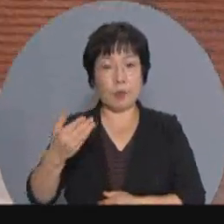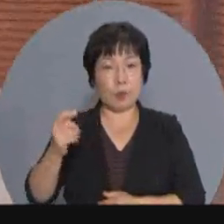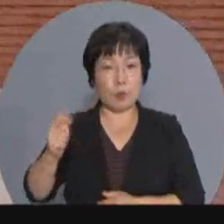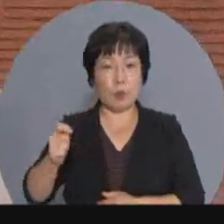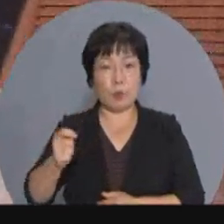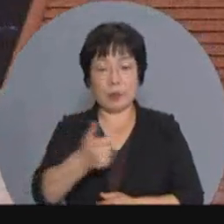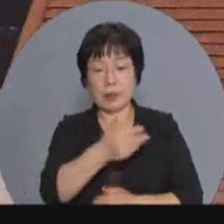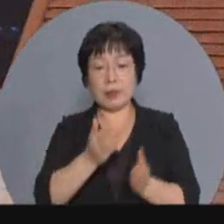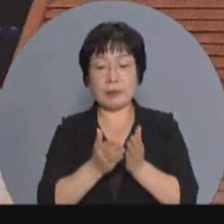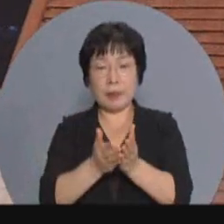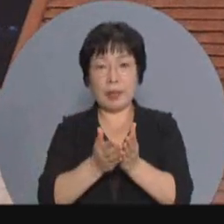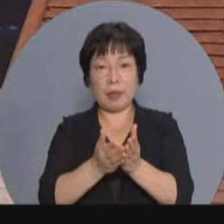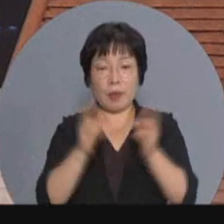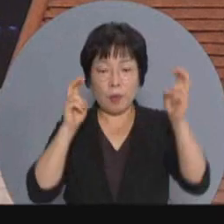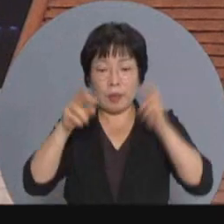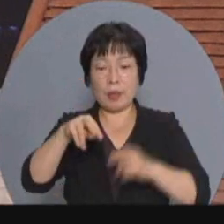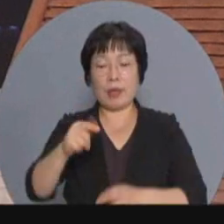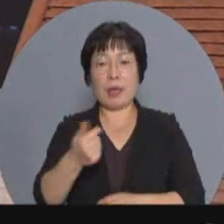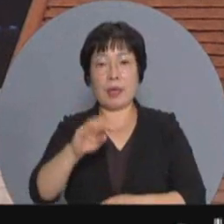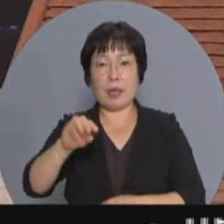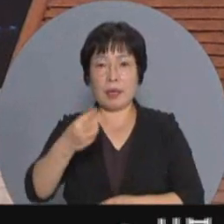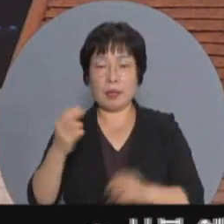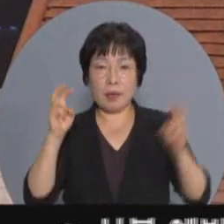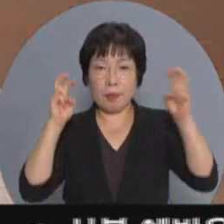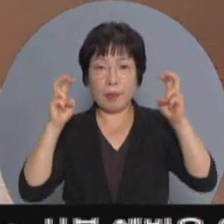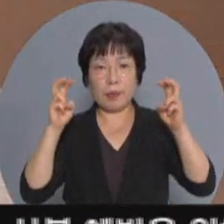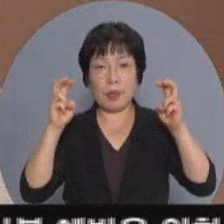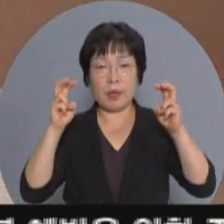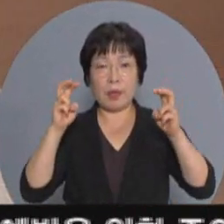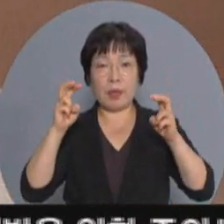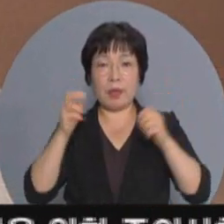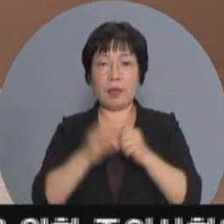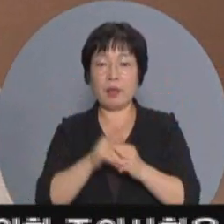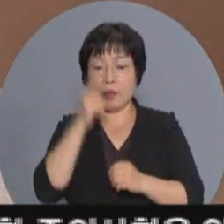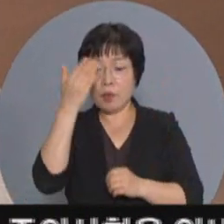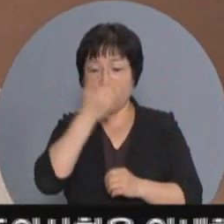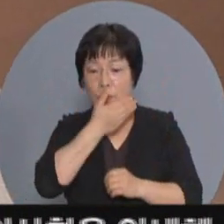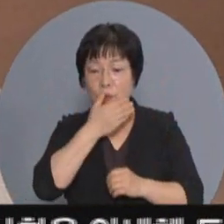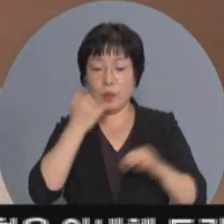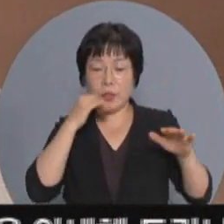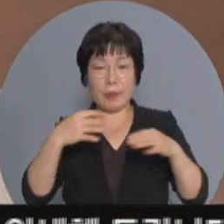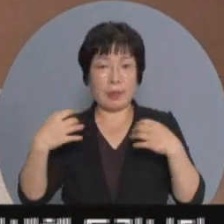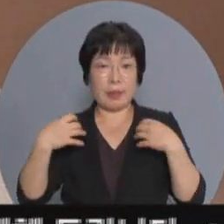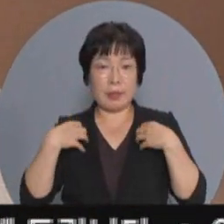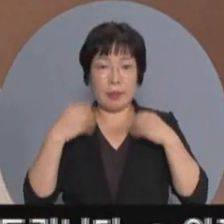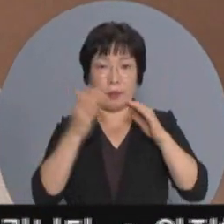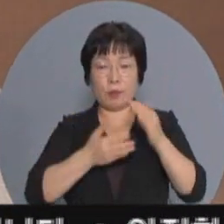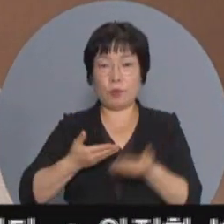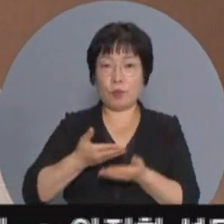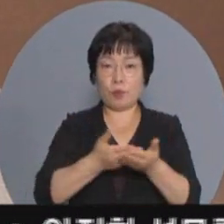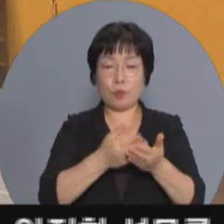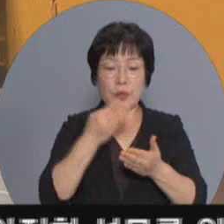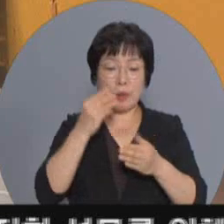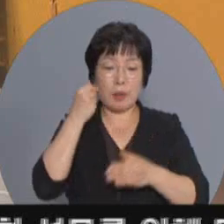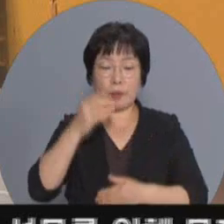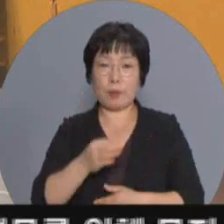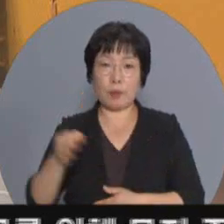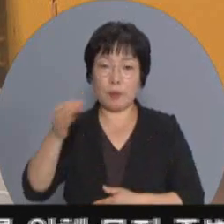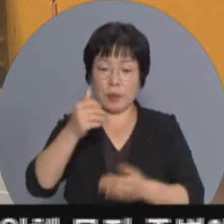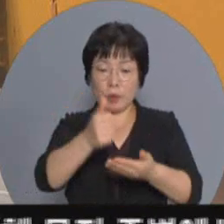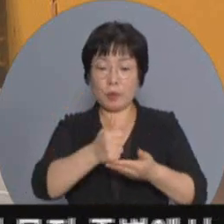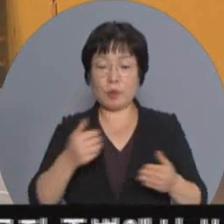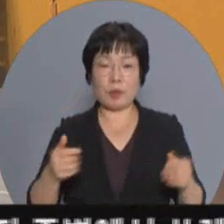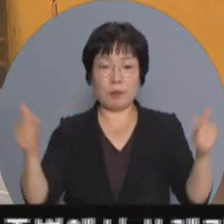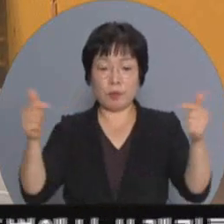21,989톤급 대형 여객선 골드스텔라호의 선사인 한일고속이 지난달 여수지방해양수산청의 유류비 증가, 승객 감소